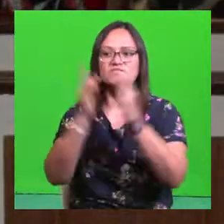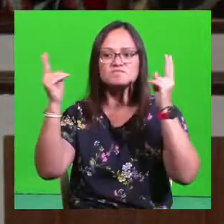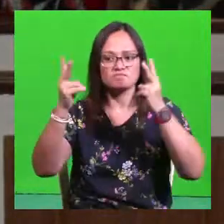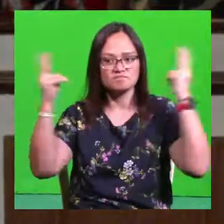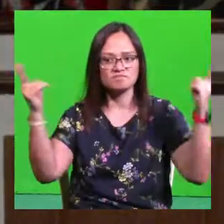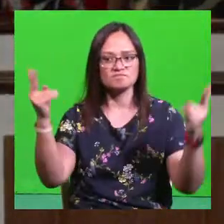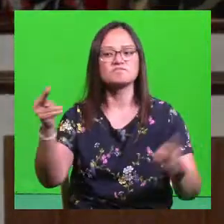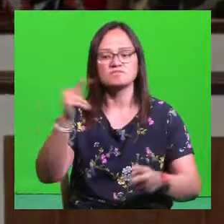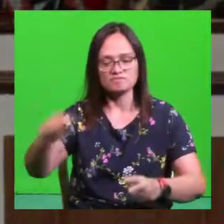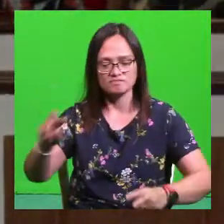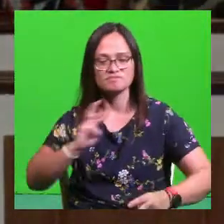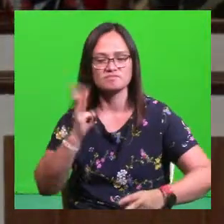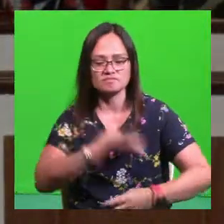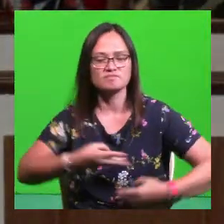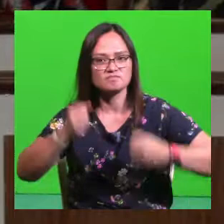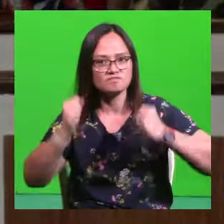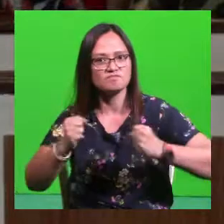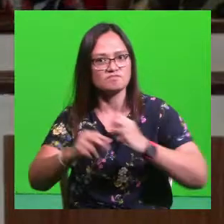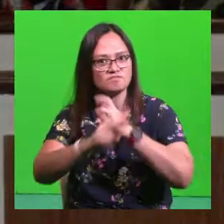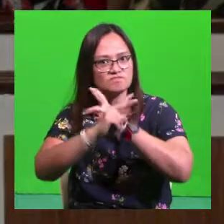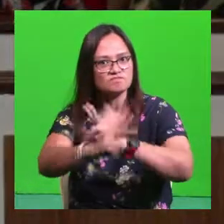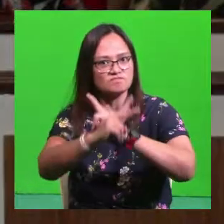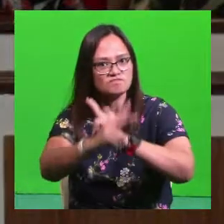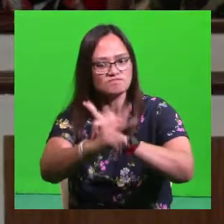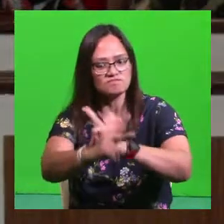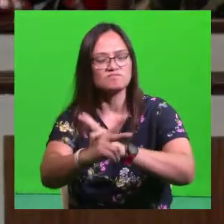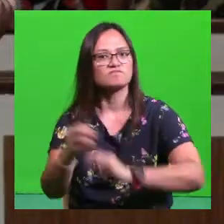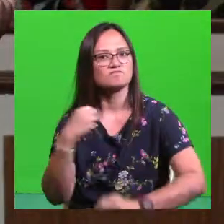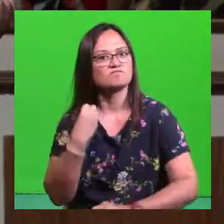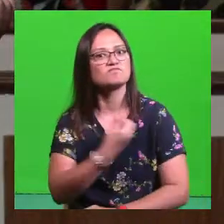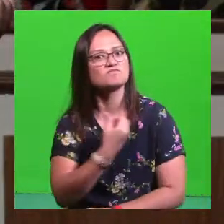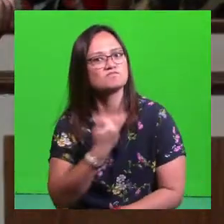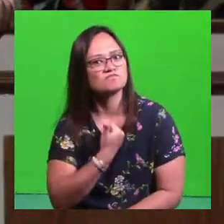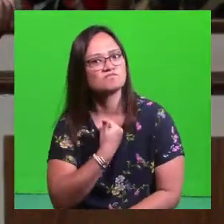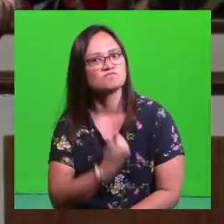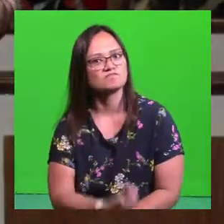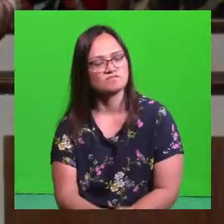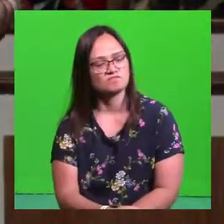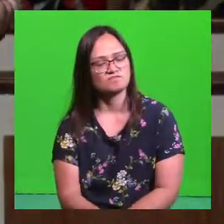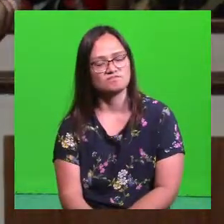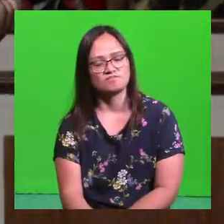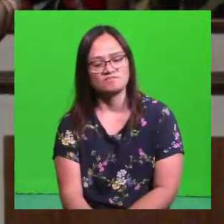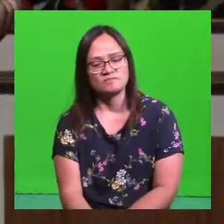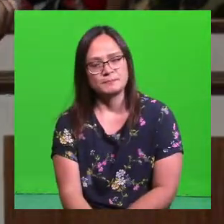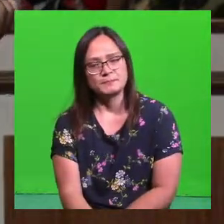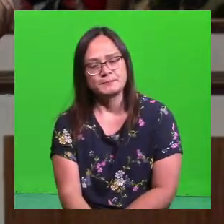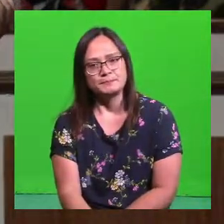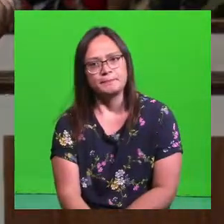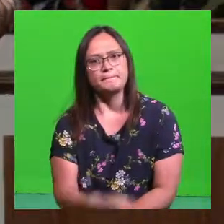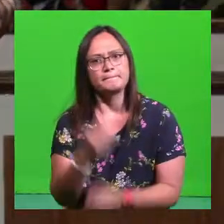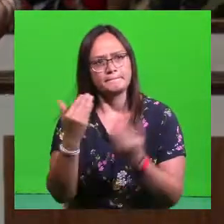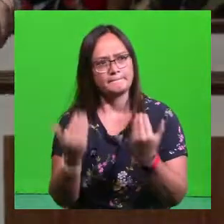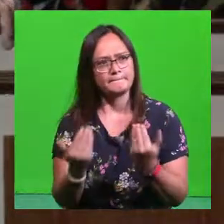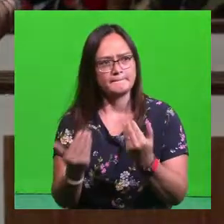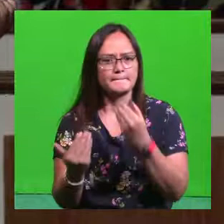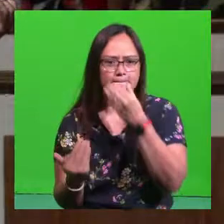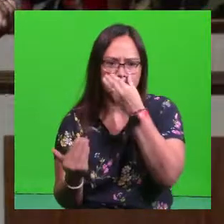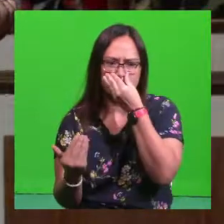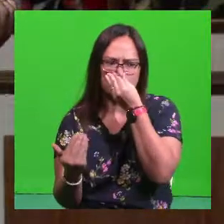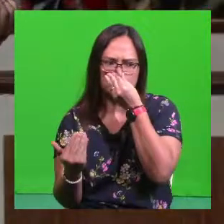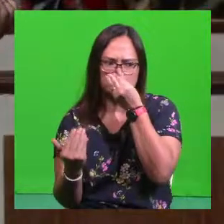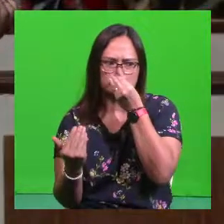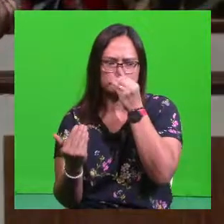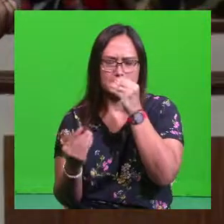likewise. Now, ano naman ang kinalaman na ang kanyang dugo ay bumuhos po sa krus